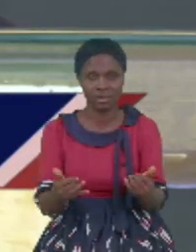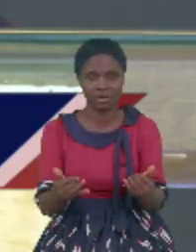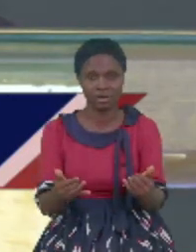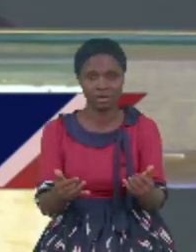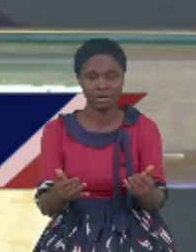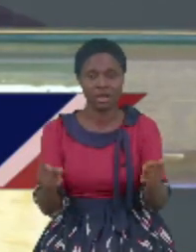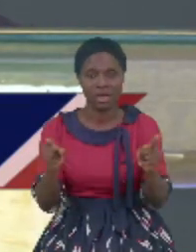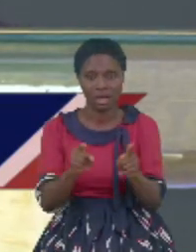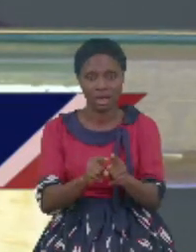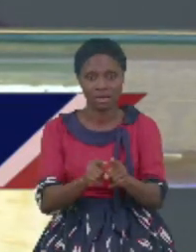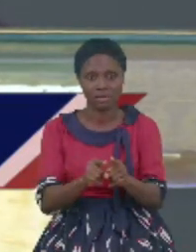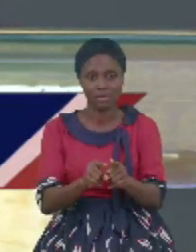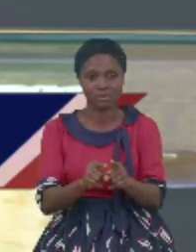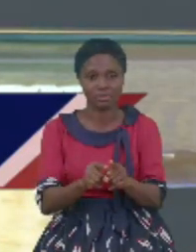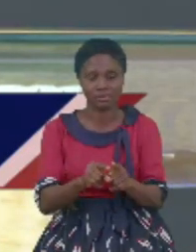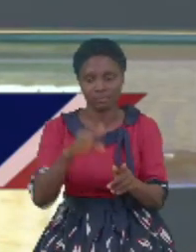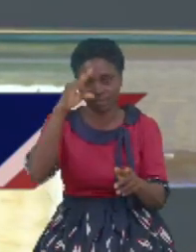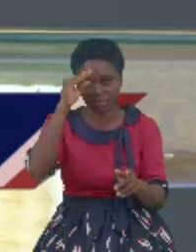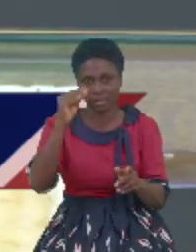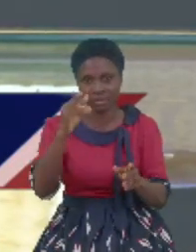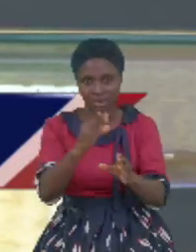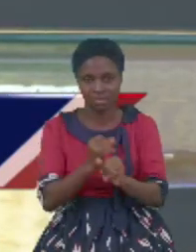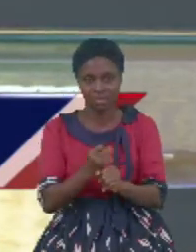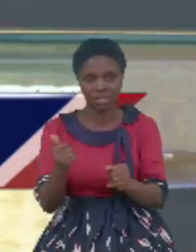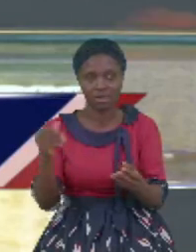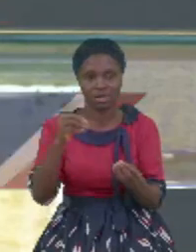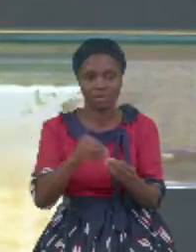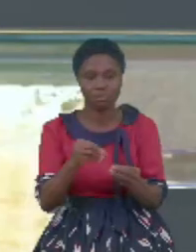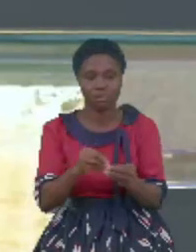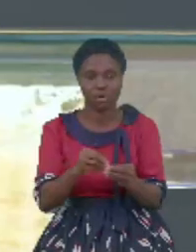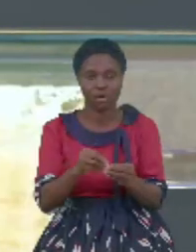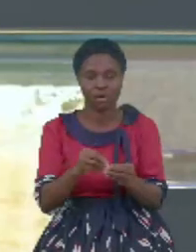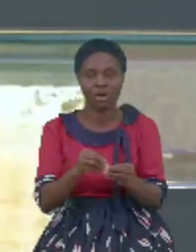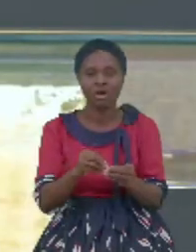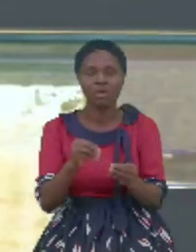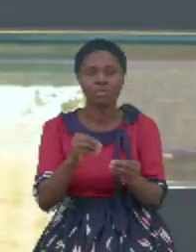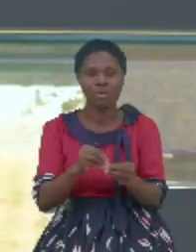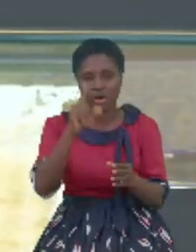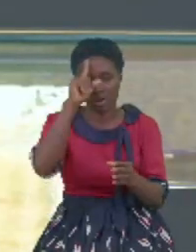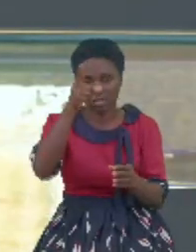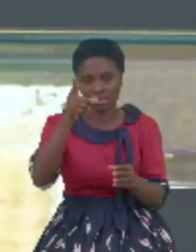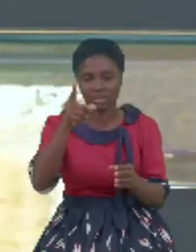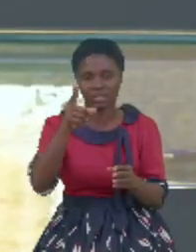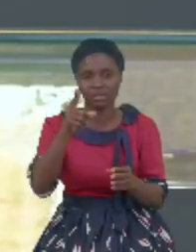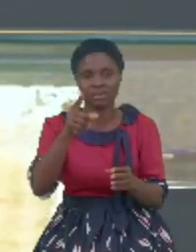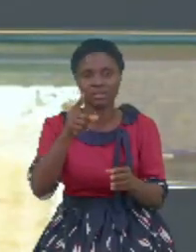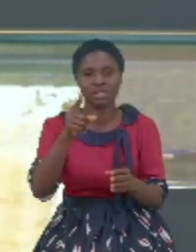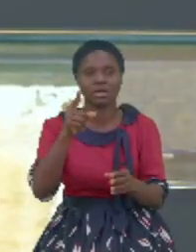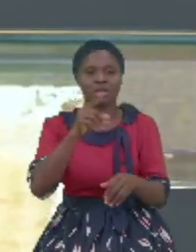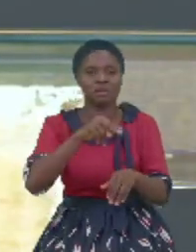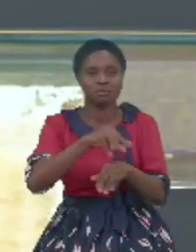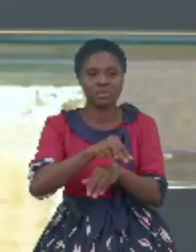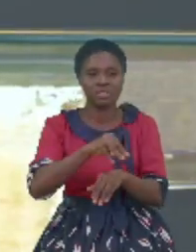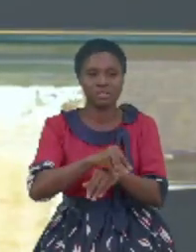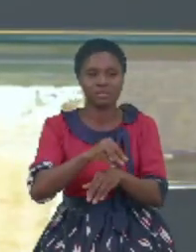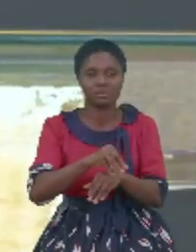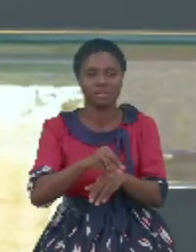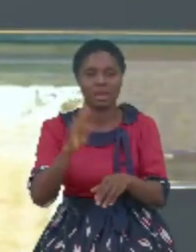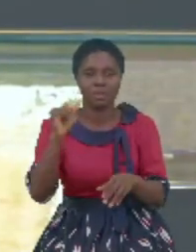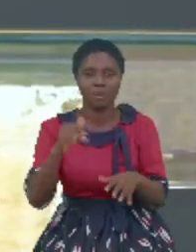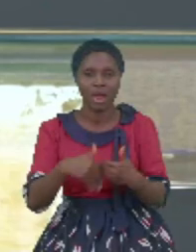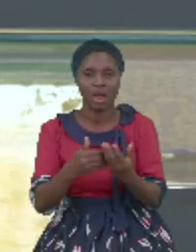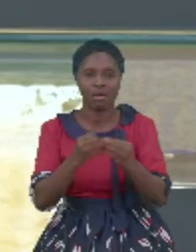Mais maintenant, il a obtenu un ministère d'autant supérieur qu'il